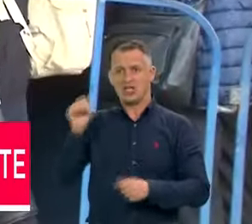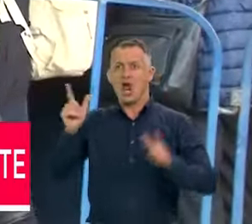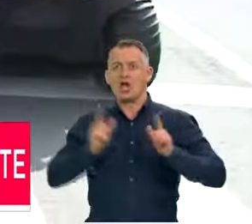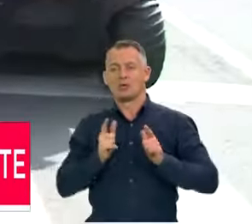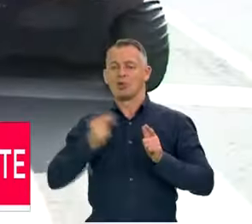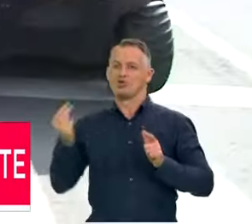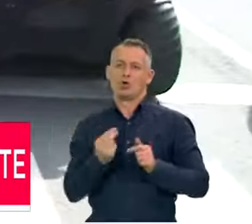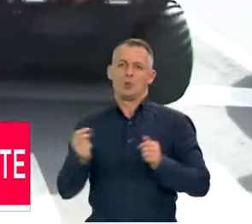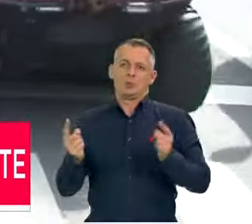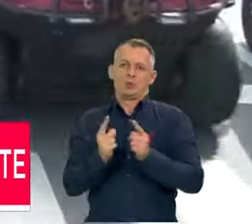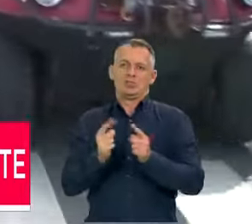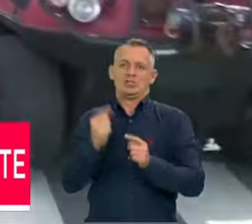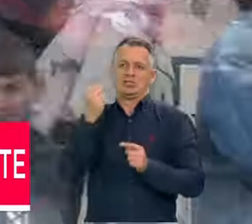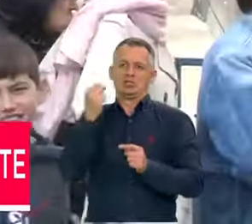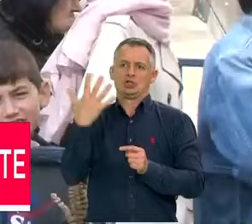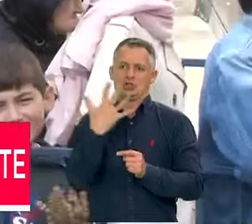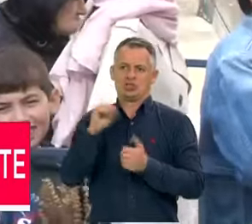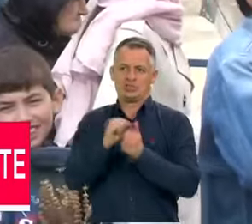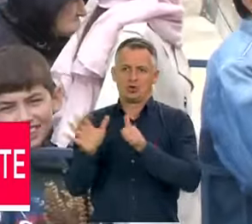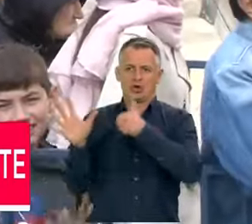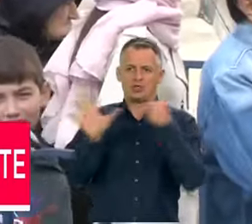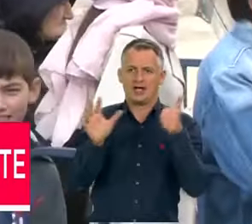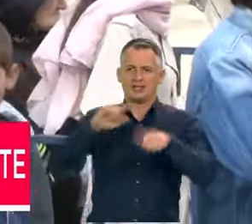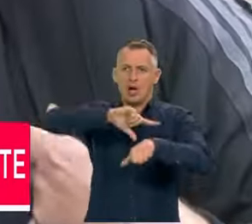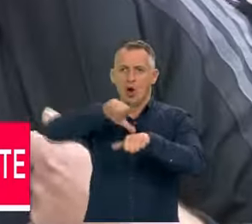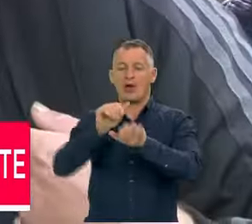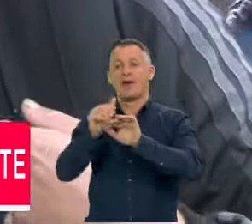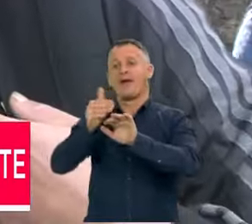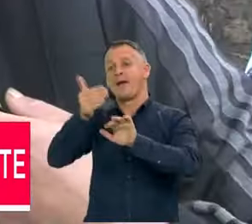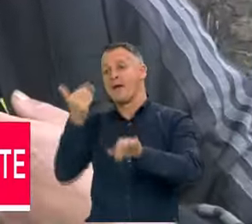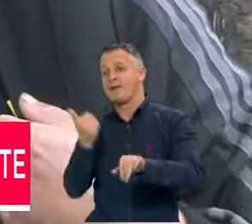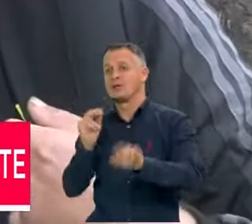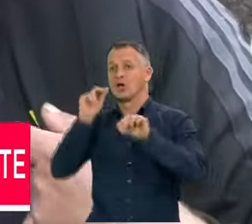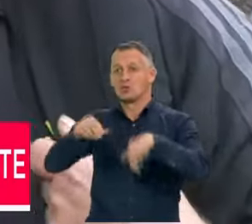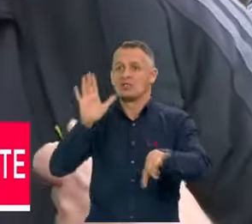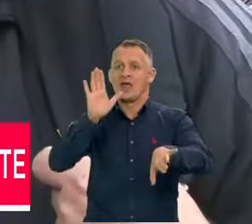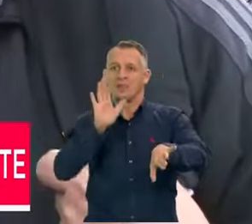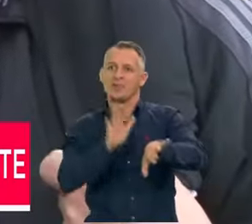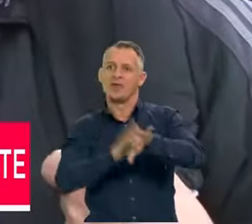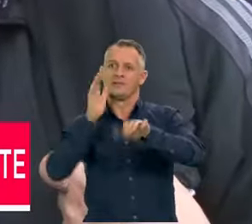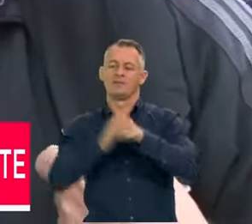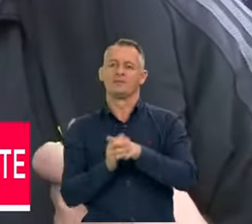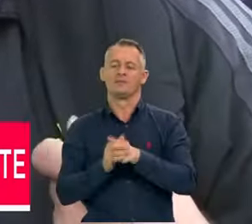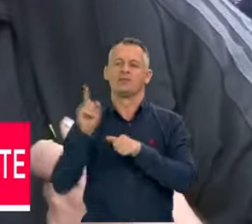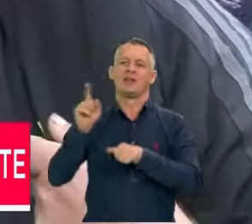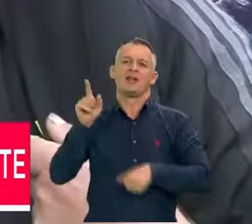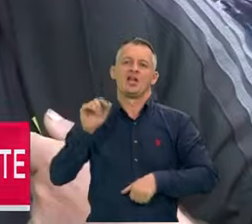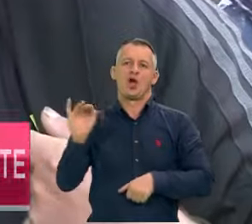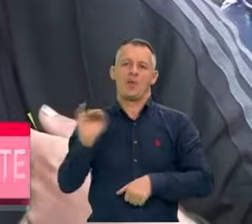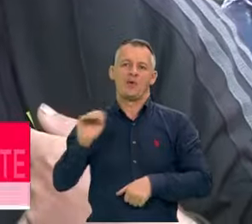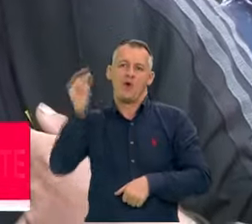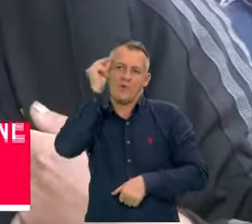puțin cinci sau șase ore înainte să ajungă s o atingă duminică duminică merge la biserică și el e obișnuit cu